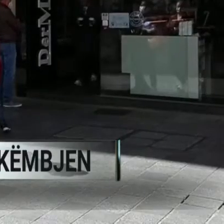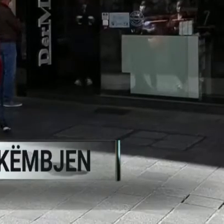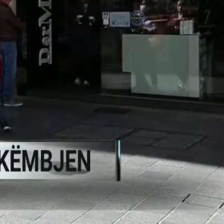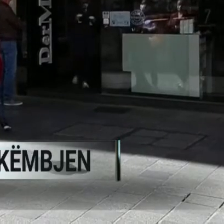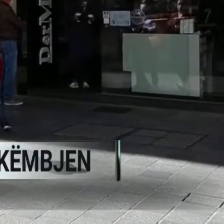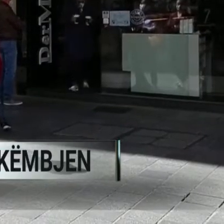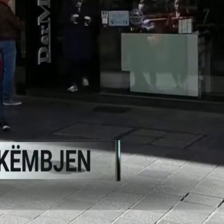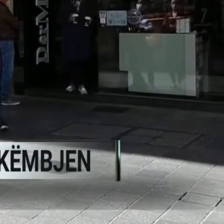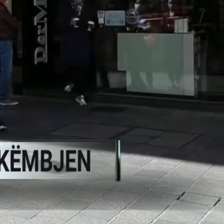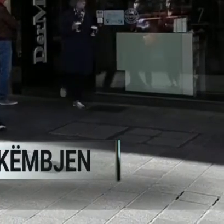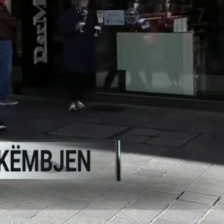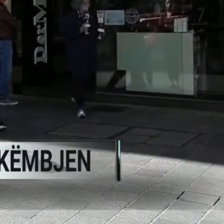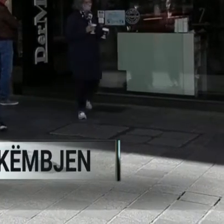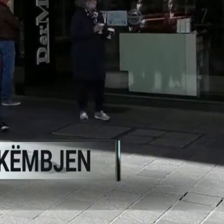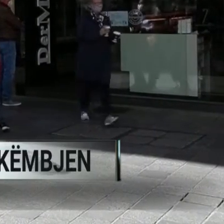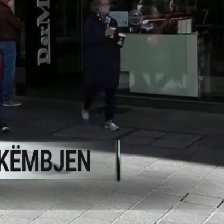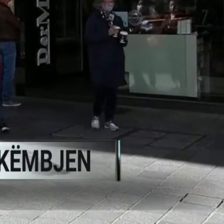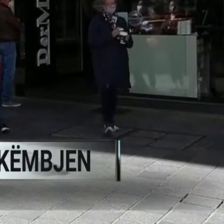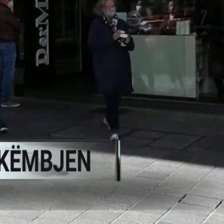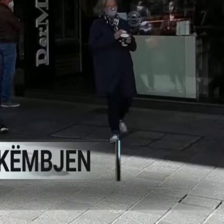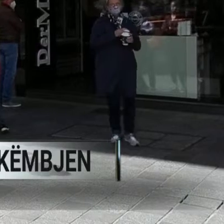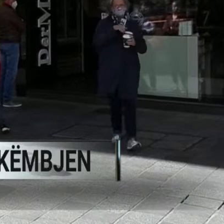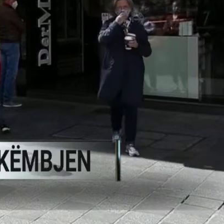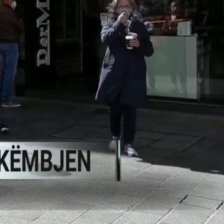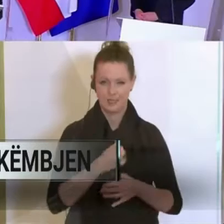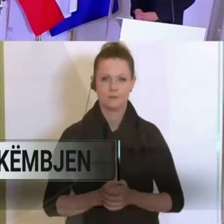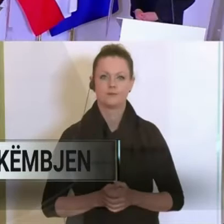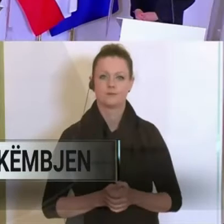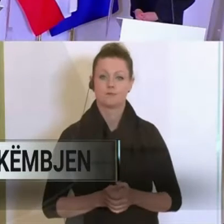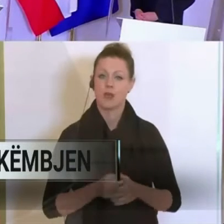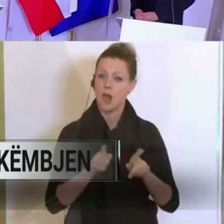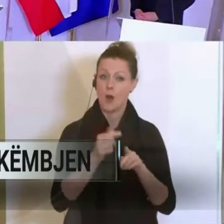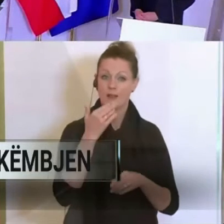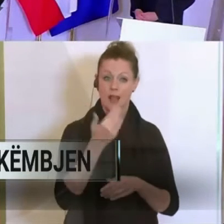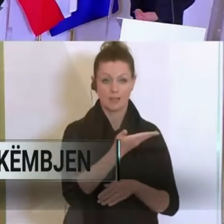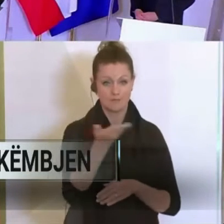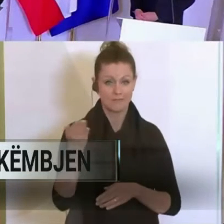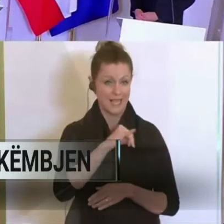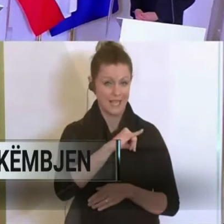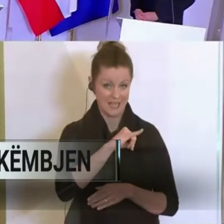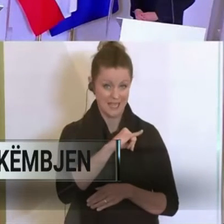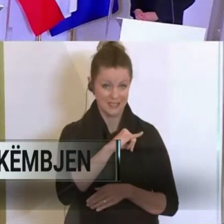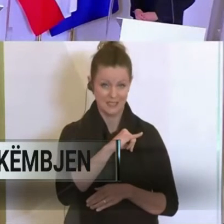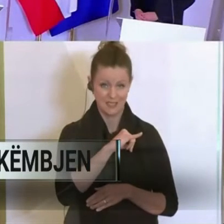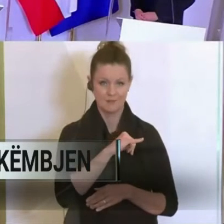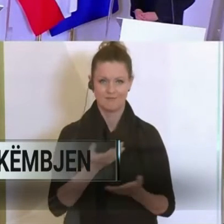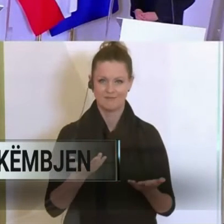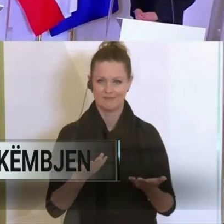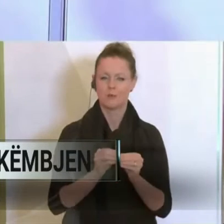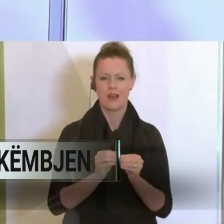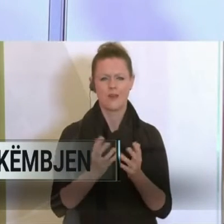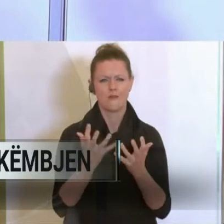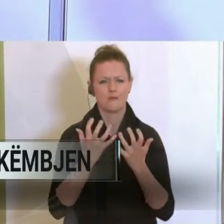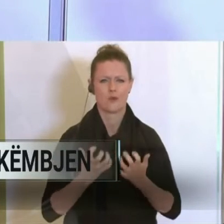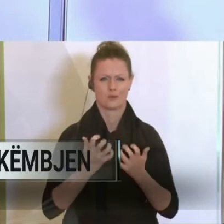Vendi regjistroi mbi 15.000 të infektuar dhe 620 vdekje nga COVID-19, kurse gjithashtu se